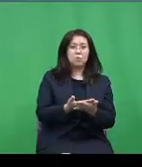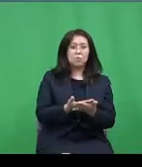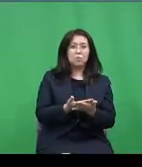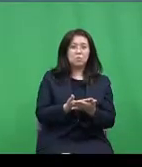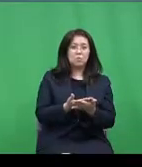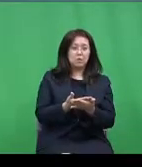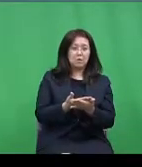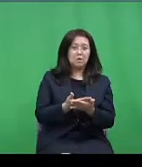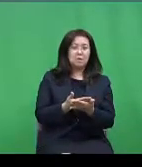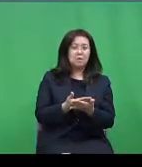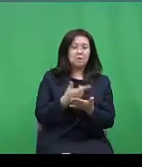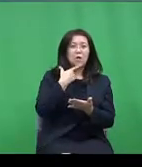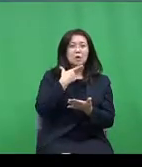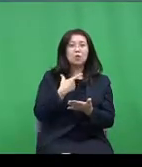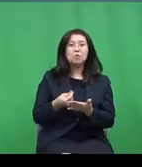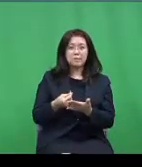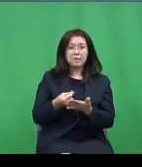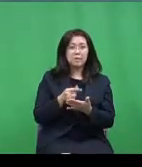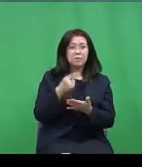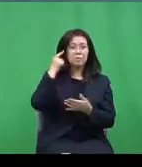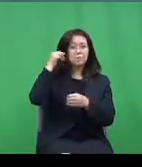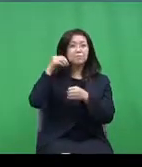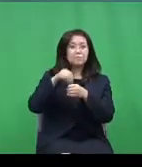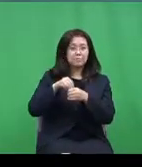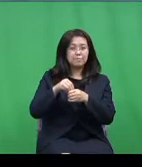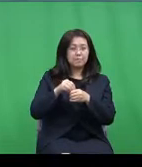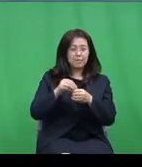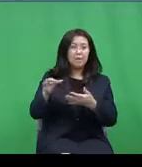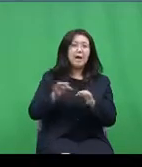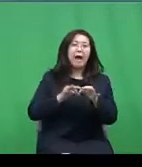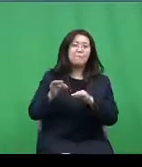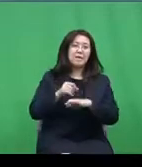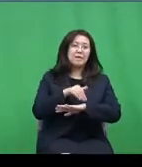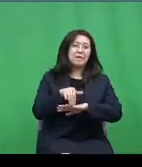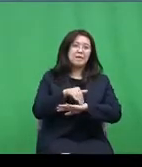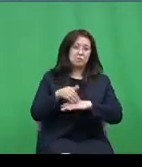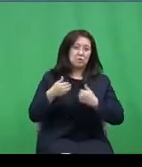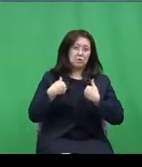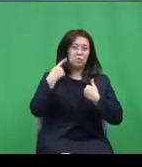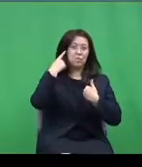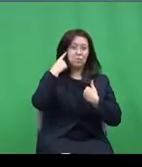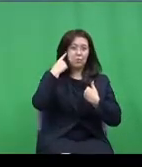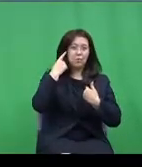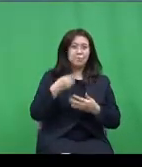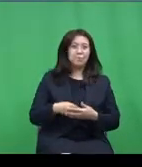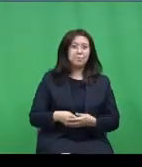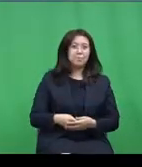か思考とかっていうのも念頭に置いた販売戦略というのがいるんじゃないかなというふうに思っています。